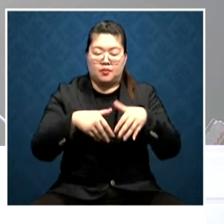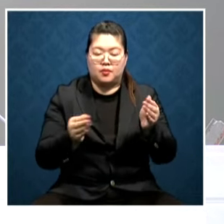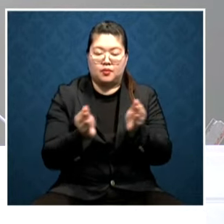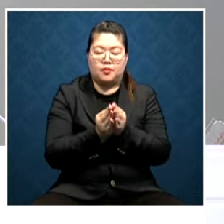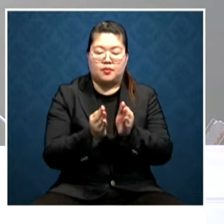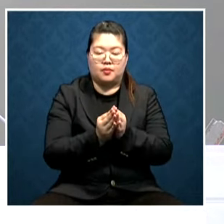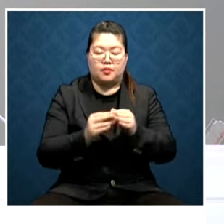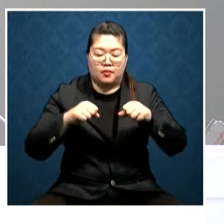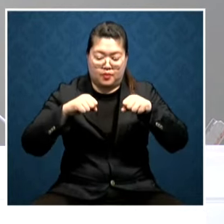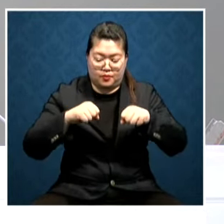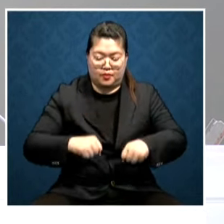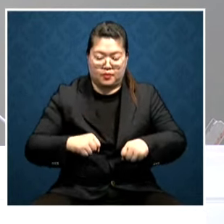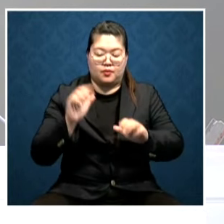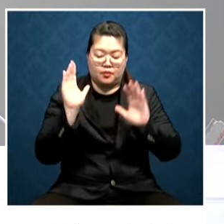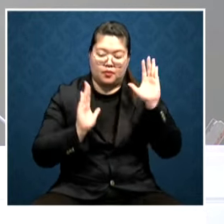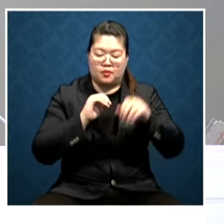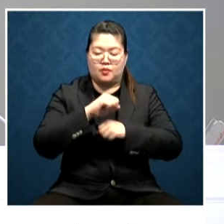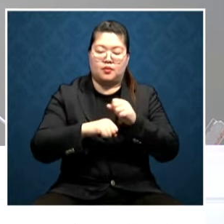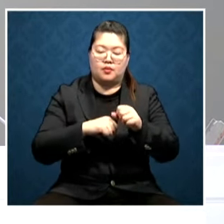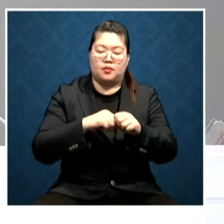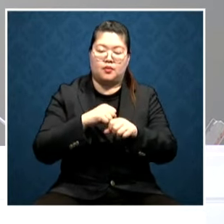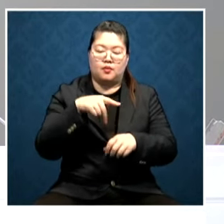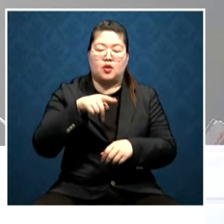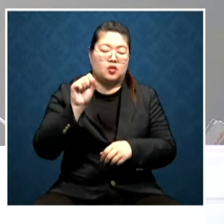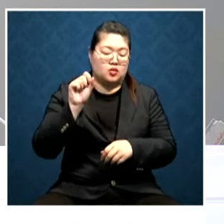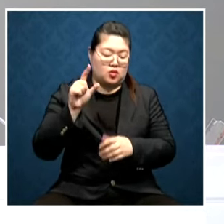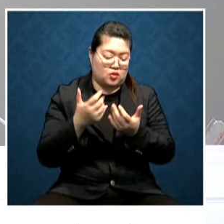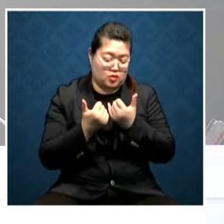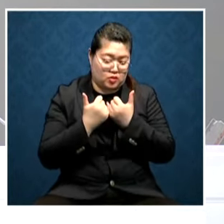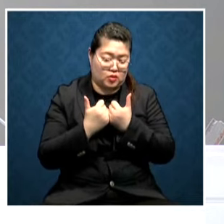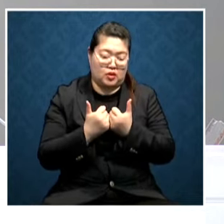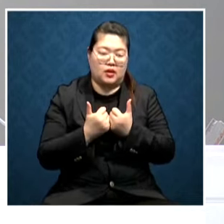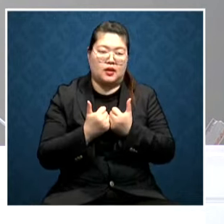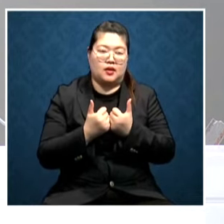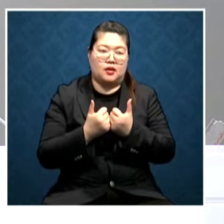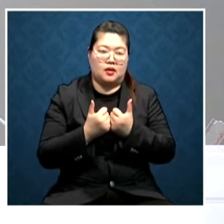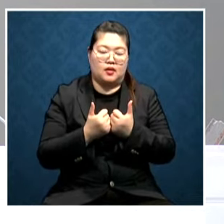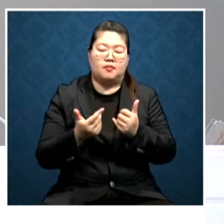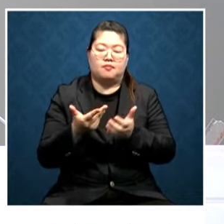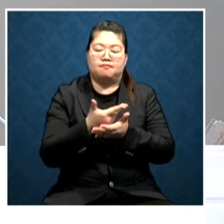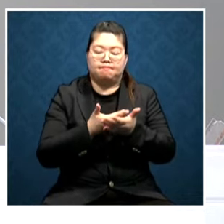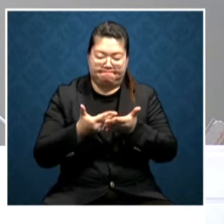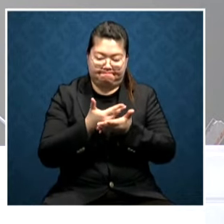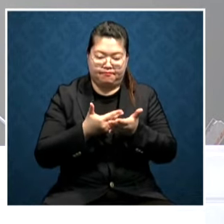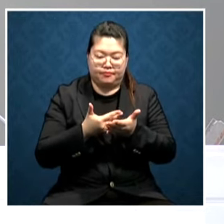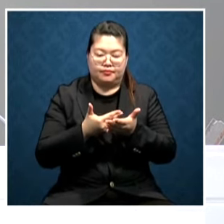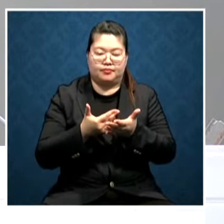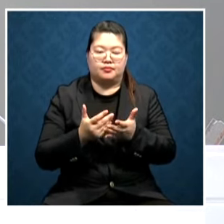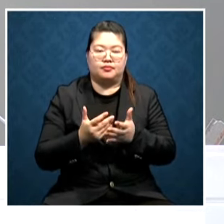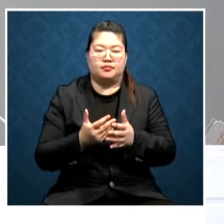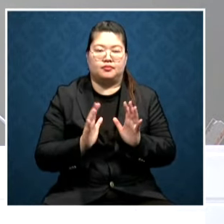บับที่พ.ศ.ซึ่งสภาผู้แทนราษฎรลงมติเห็นชอบแล้วไว้พิจารณานะครับ